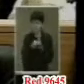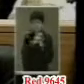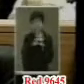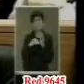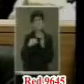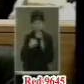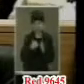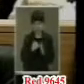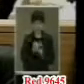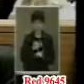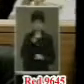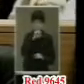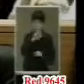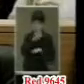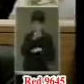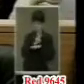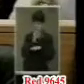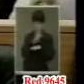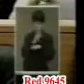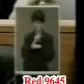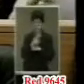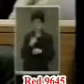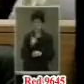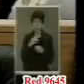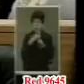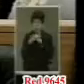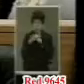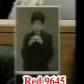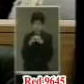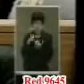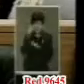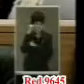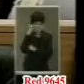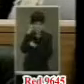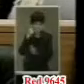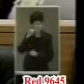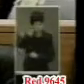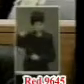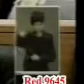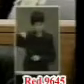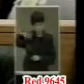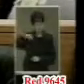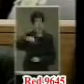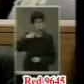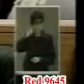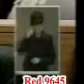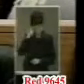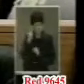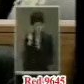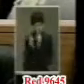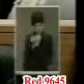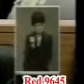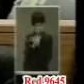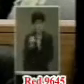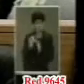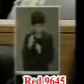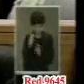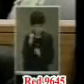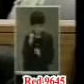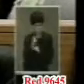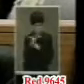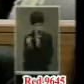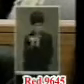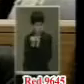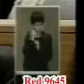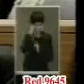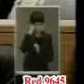นผมบอกกับท่านประธานเลยว่าในกลุ่มพันธมิตรตรงนั้นทุกคนรู้จักมักคุ้นกับผมโดยส่วนตัวเกือบ